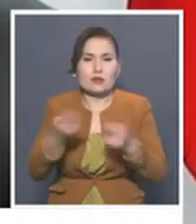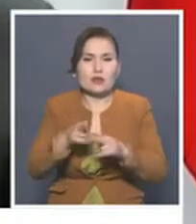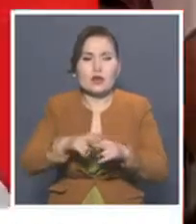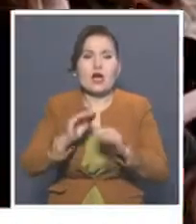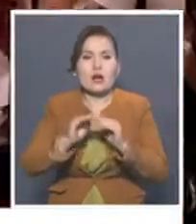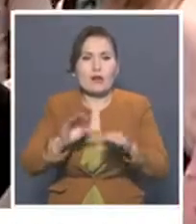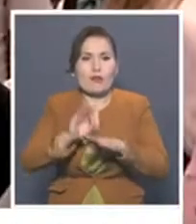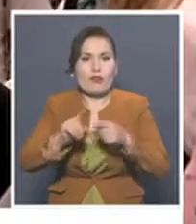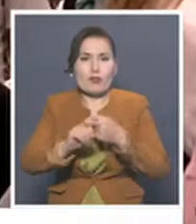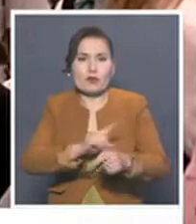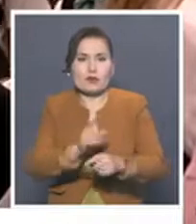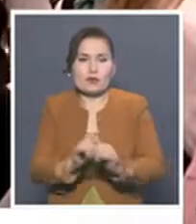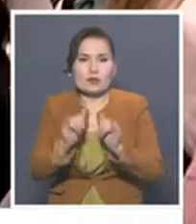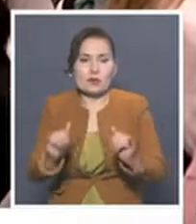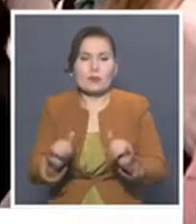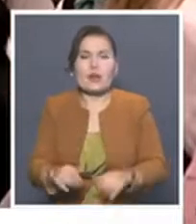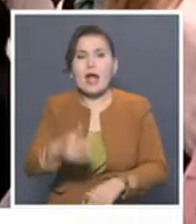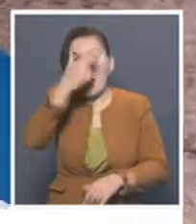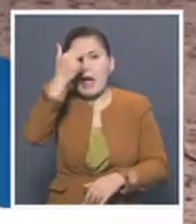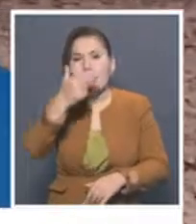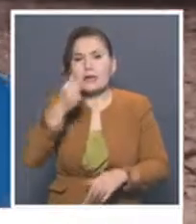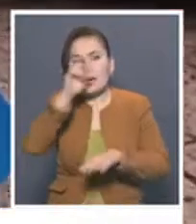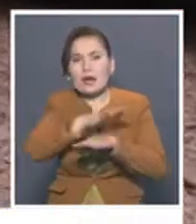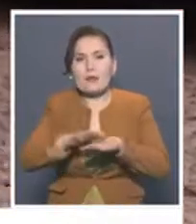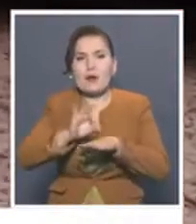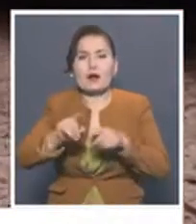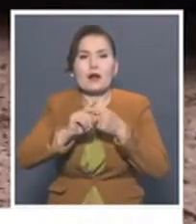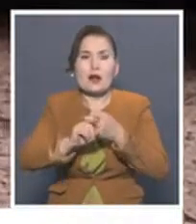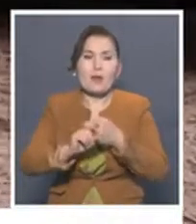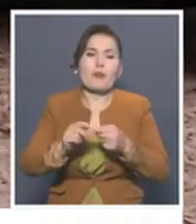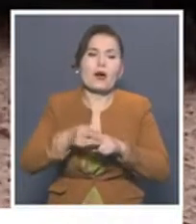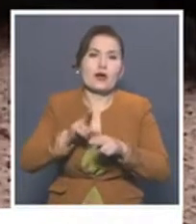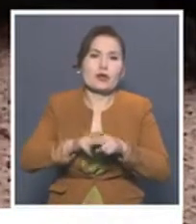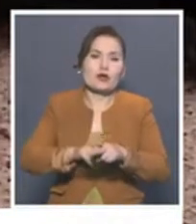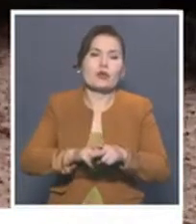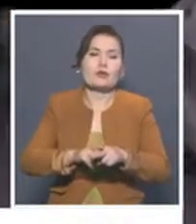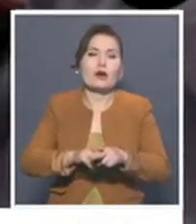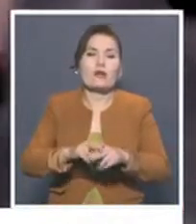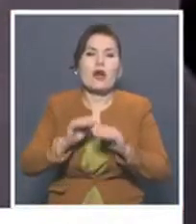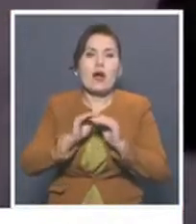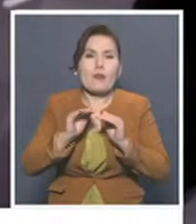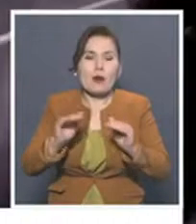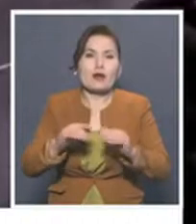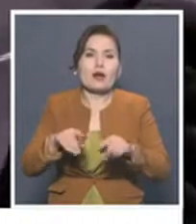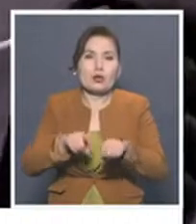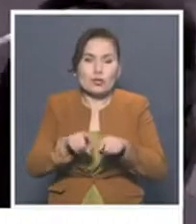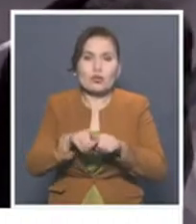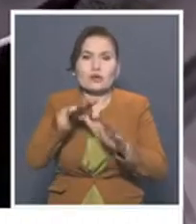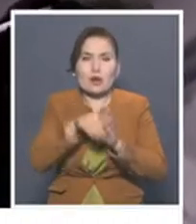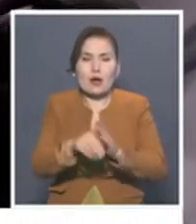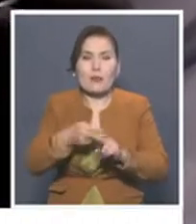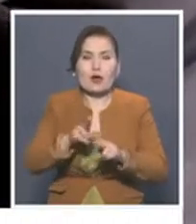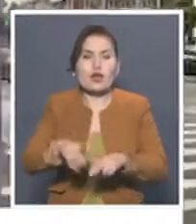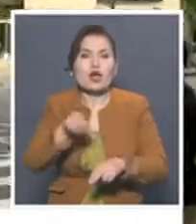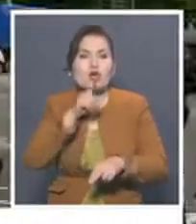отыр. Жастар демекші, Италияда ковидке шалдыққандардың орташа жасы 29-ға дейін азайды. Көктемде бұл көрсеткіш 70